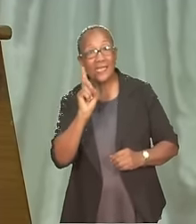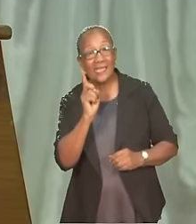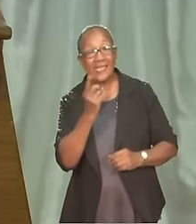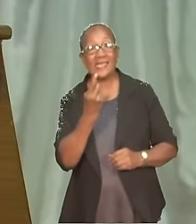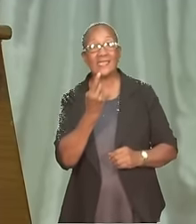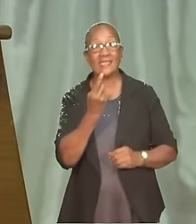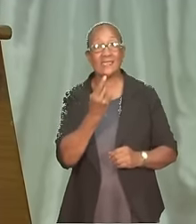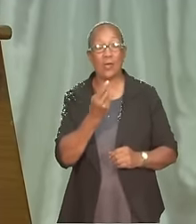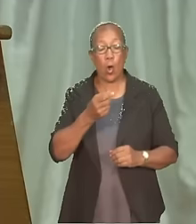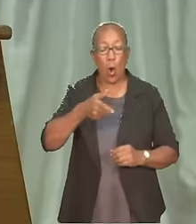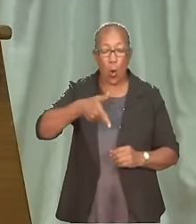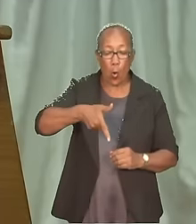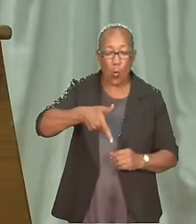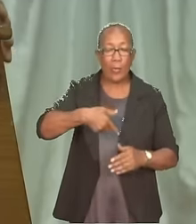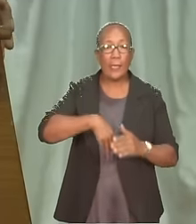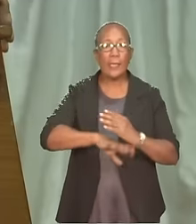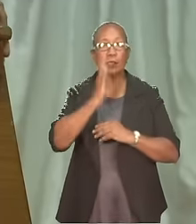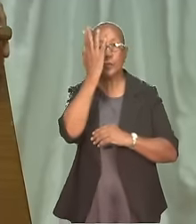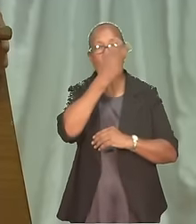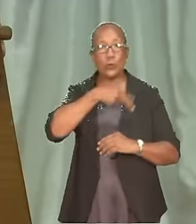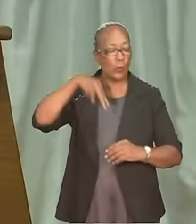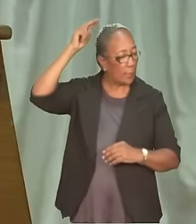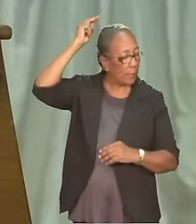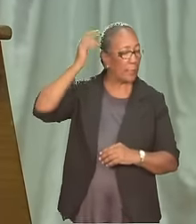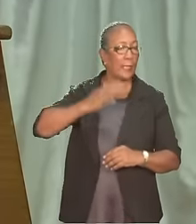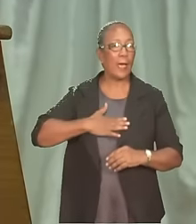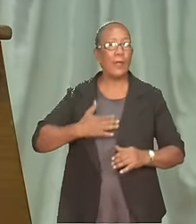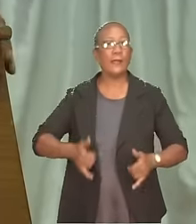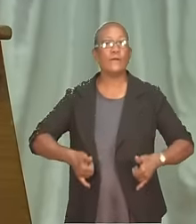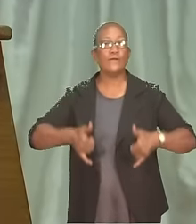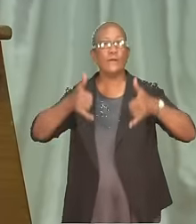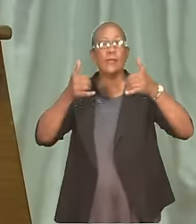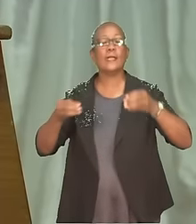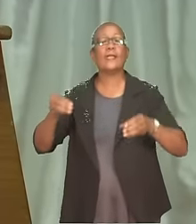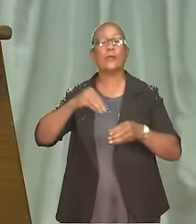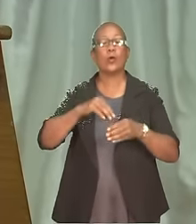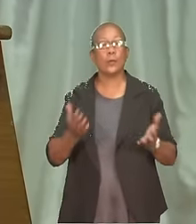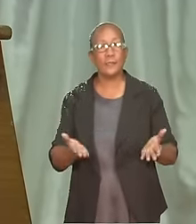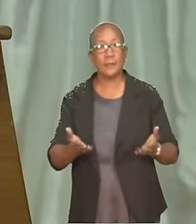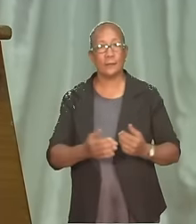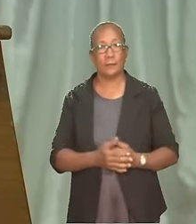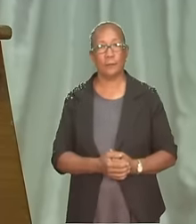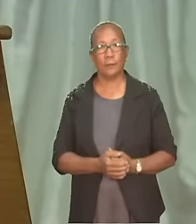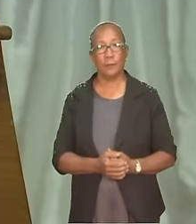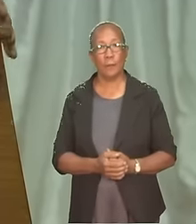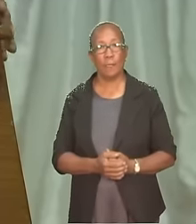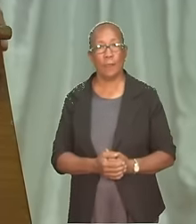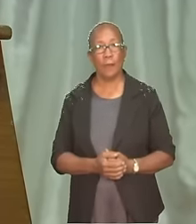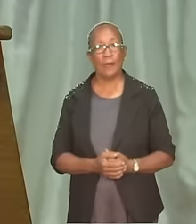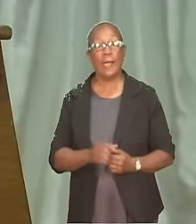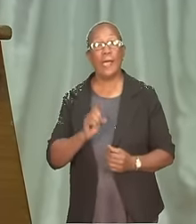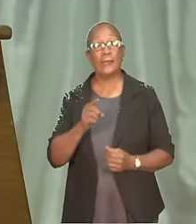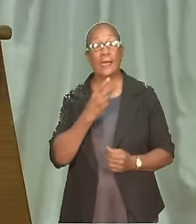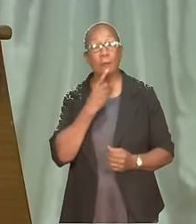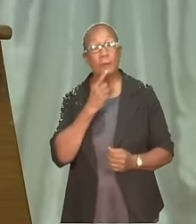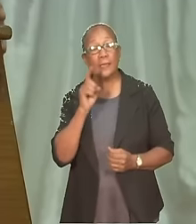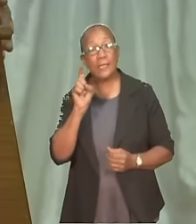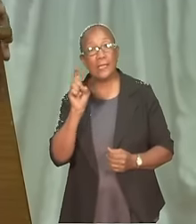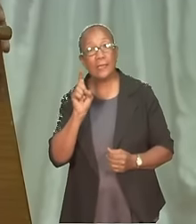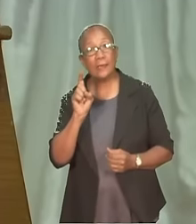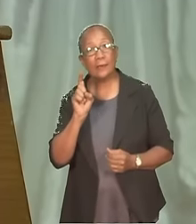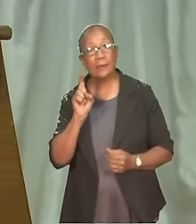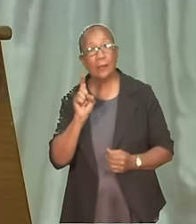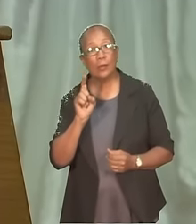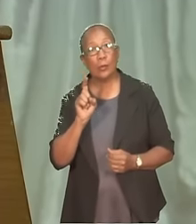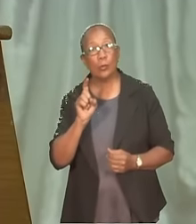Suriname. Met veel inkomsten vanaf dat moment. En dat betekent, zoals